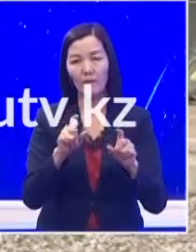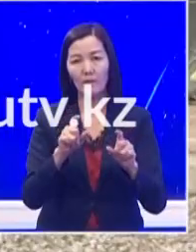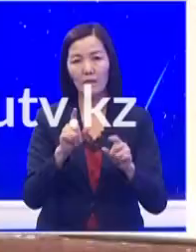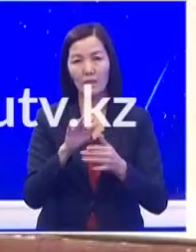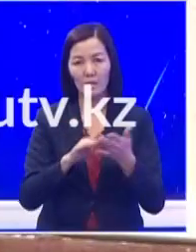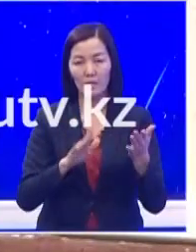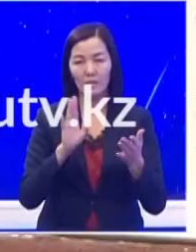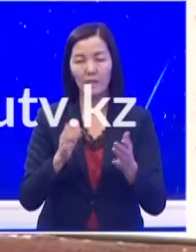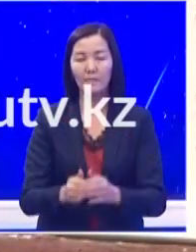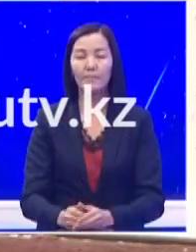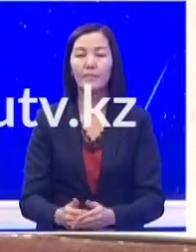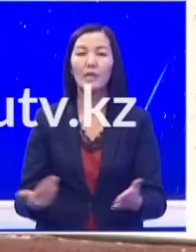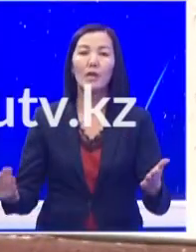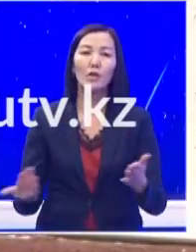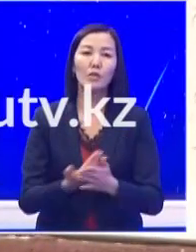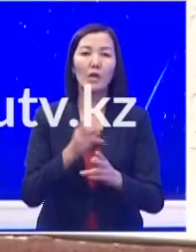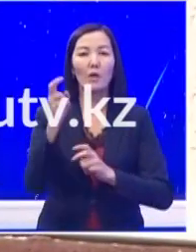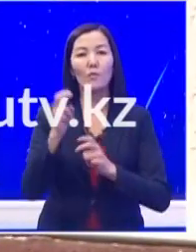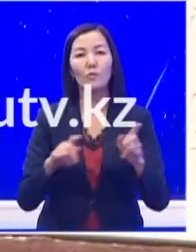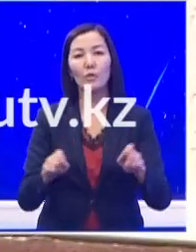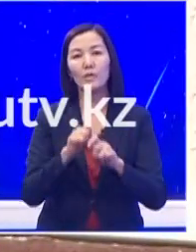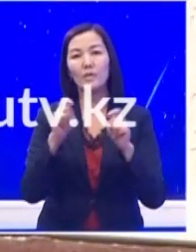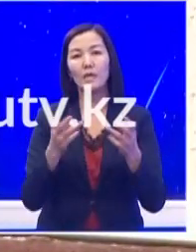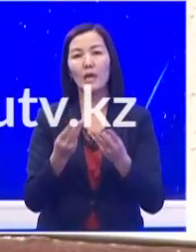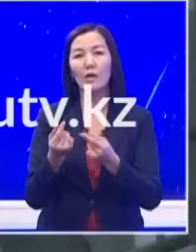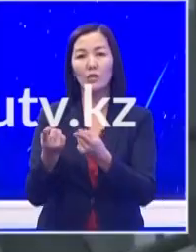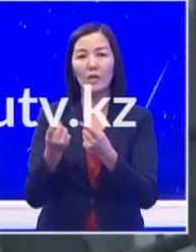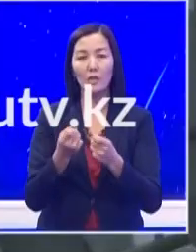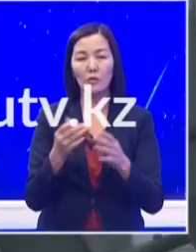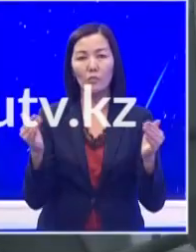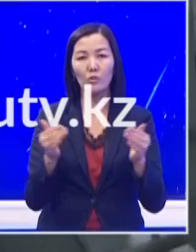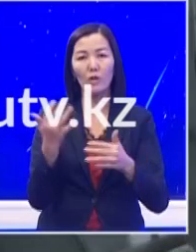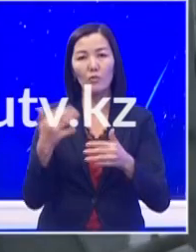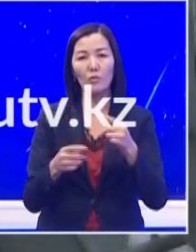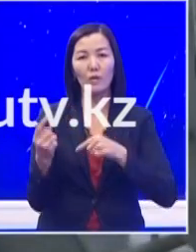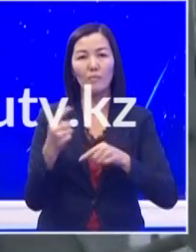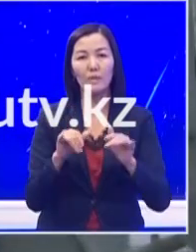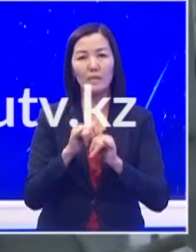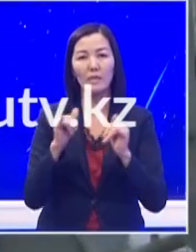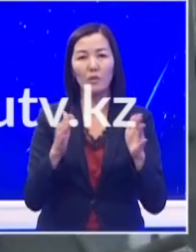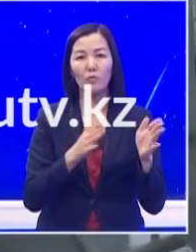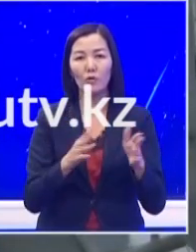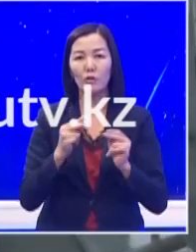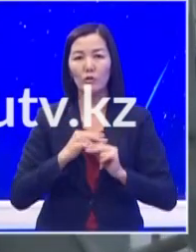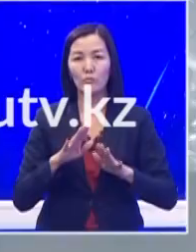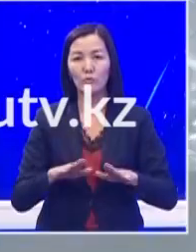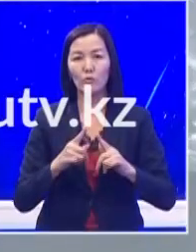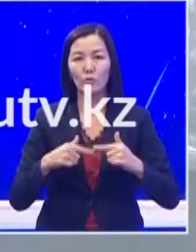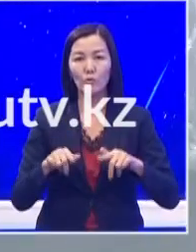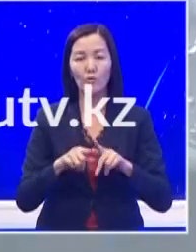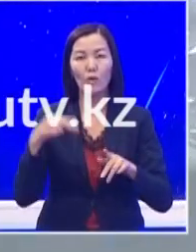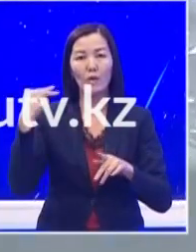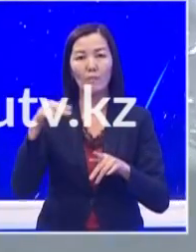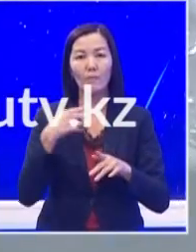тілейміз әрқашан. Жаңа өндірістер ашу, инвестицияларды тарту, шағын және орта бизнесті дамыту, тұрақты жұмыс орындарын құру – бұл мемлекет